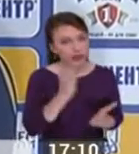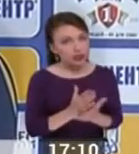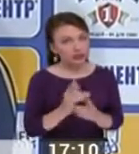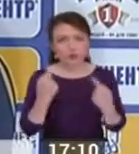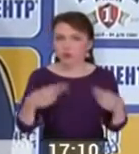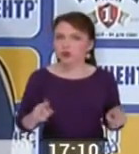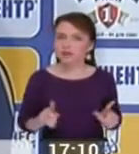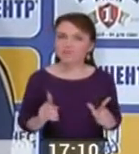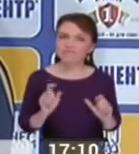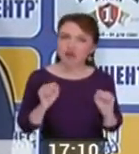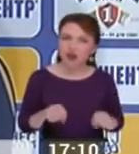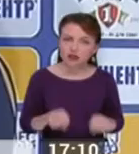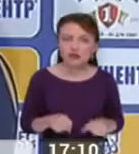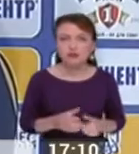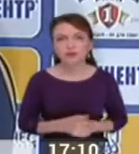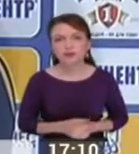варіанти.